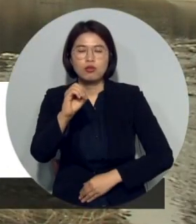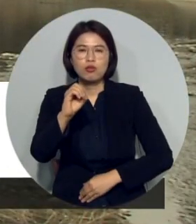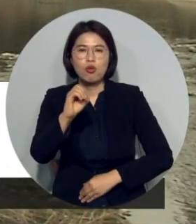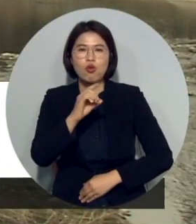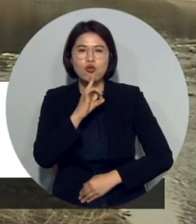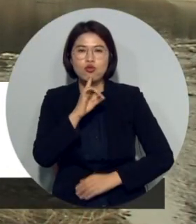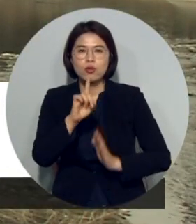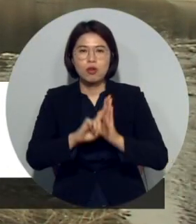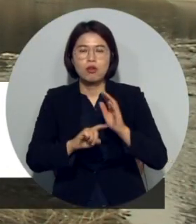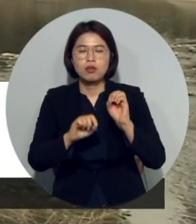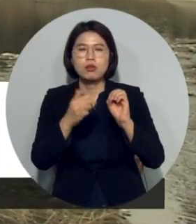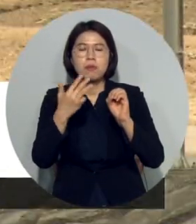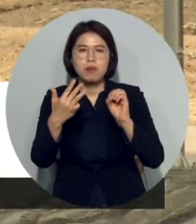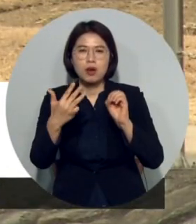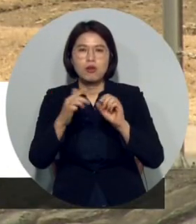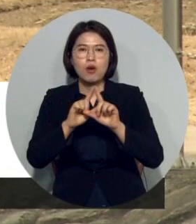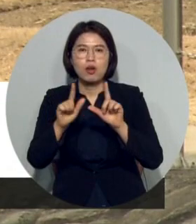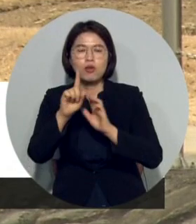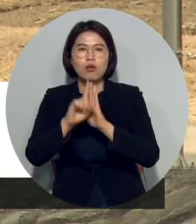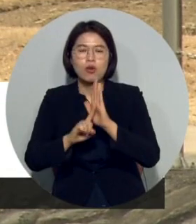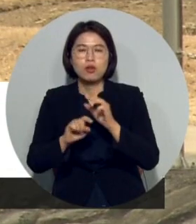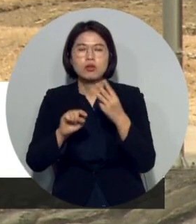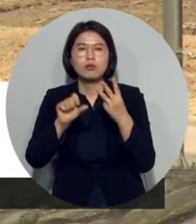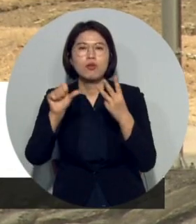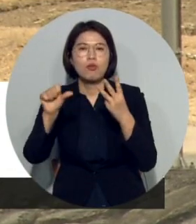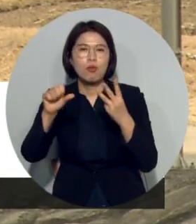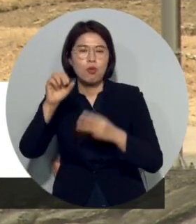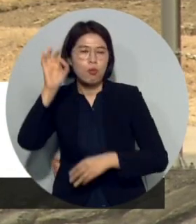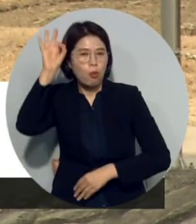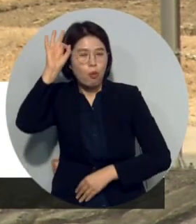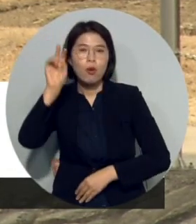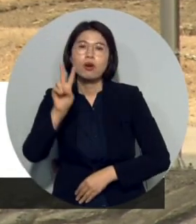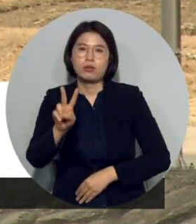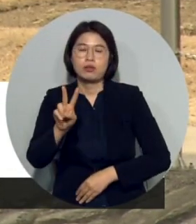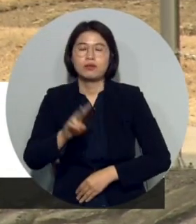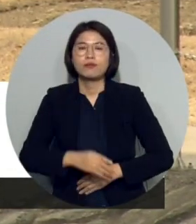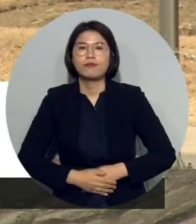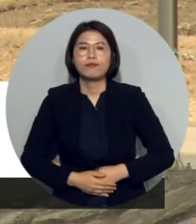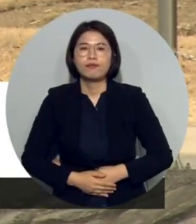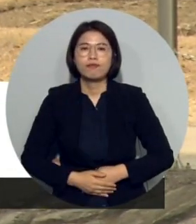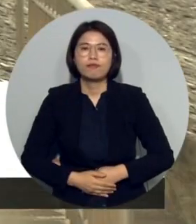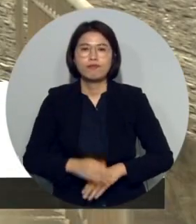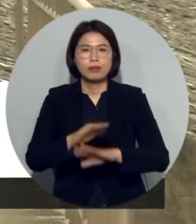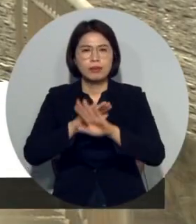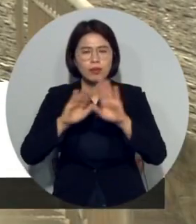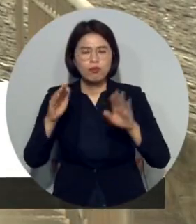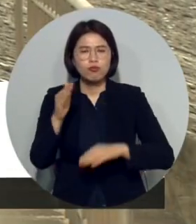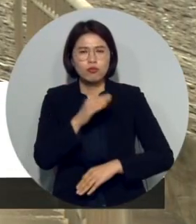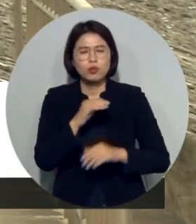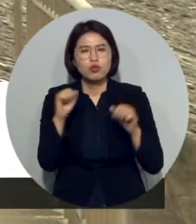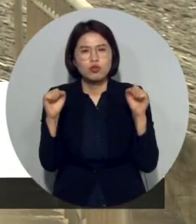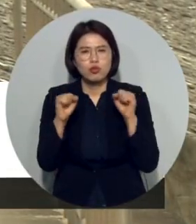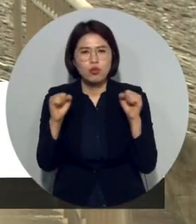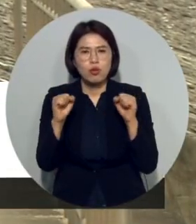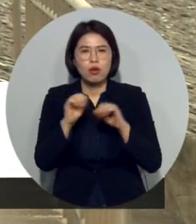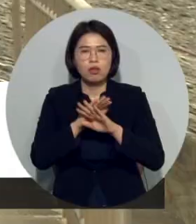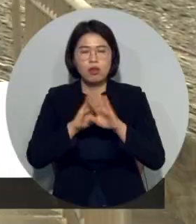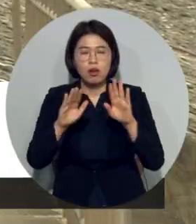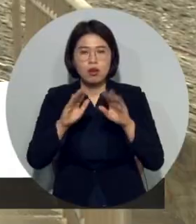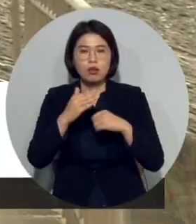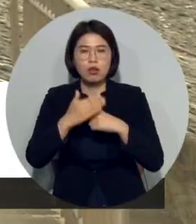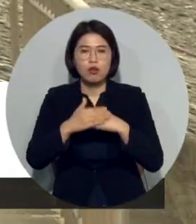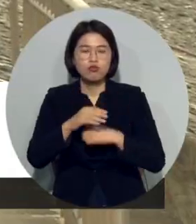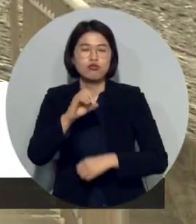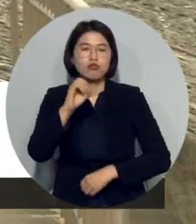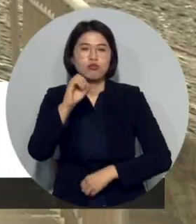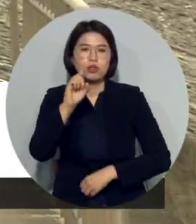영하 0.8도, 안동 영하 3.5도, 포항 2도 등을 기록했습니다. 낮부터 추워지면서 낮 기온이 대구 1도